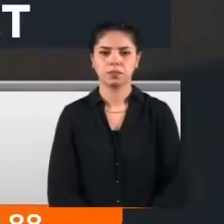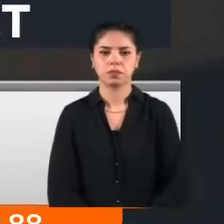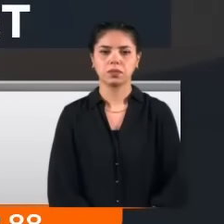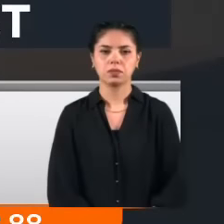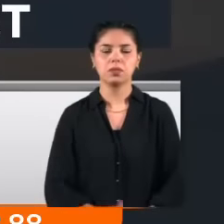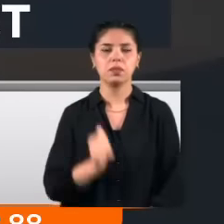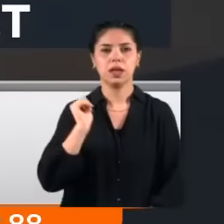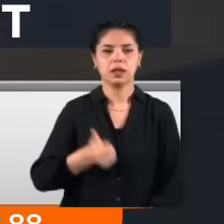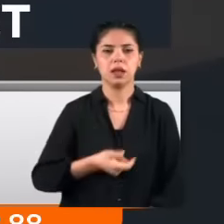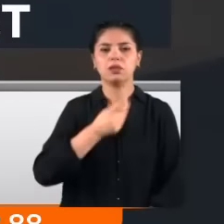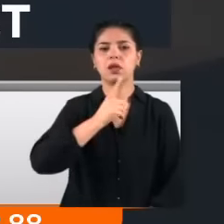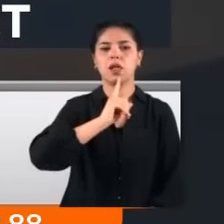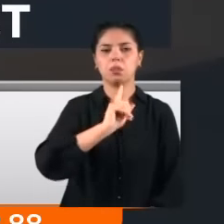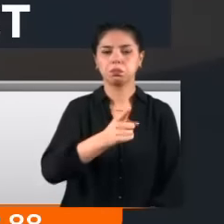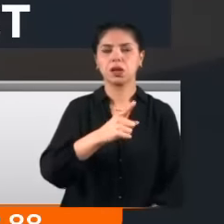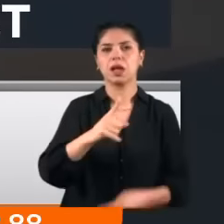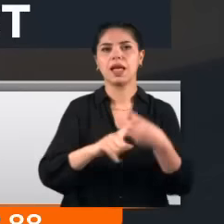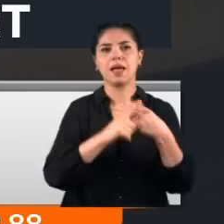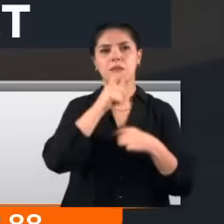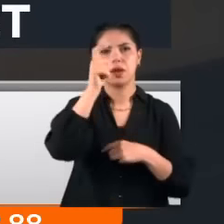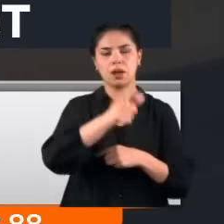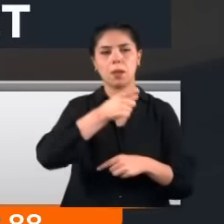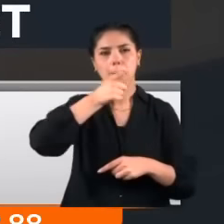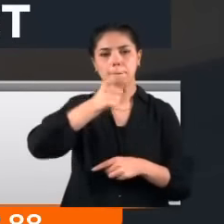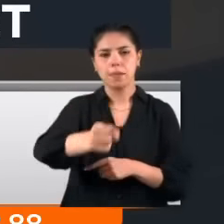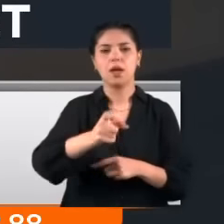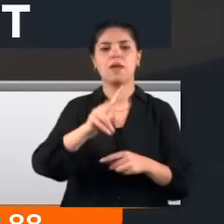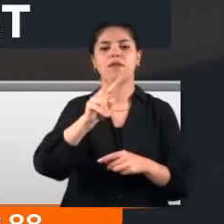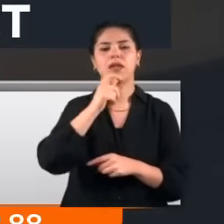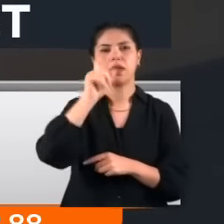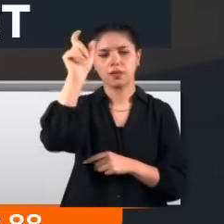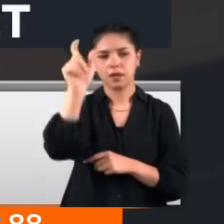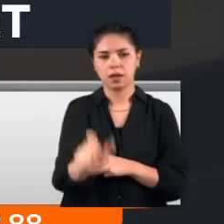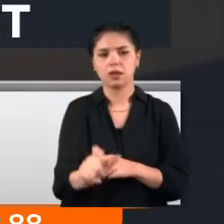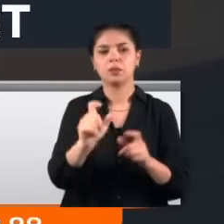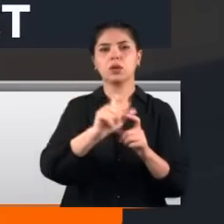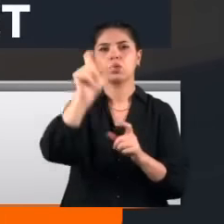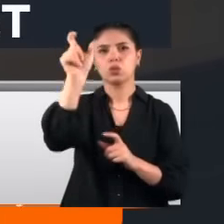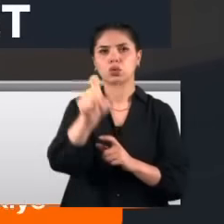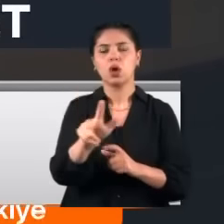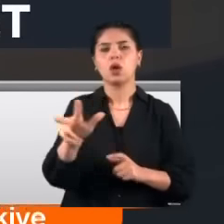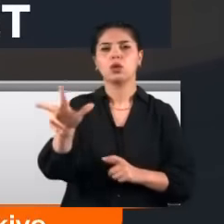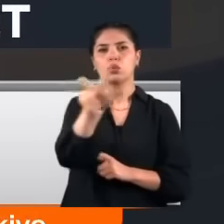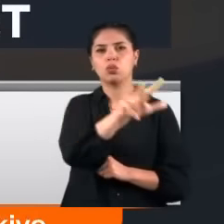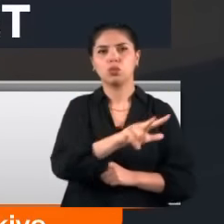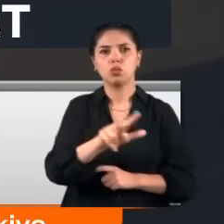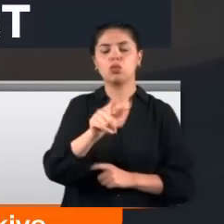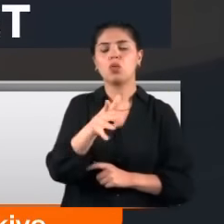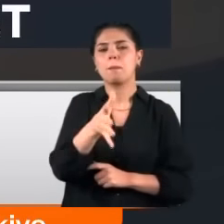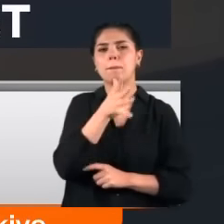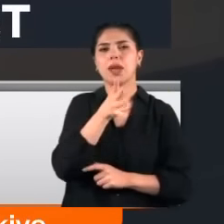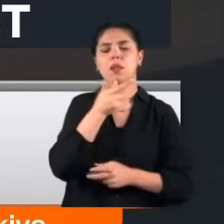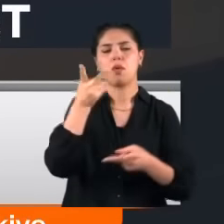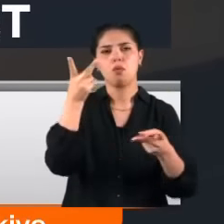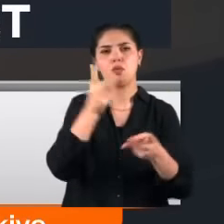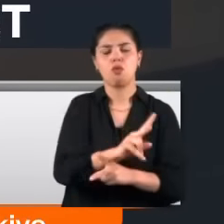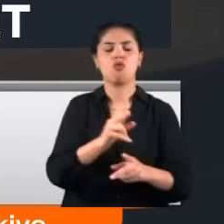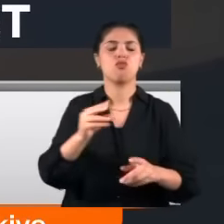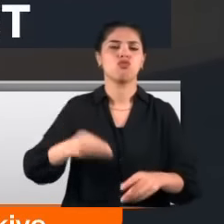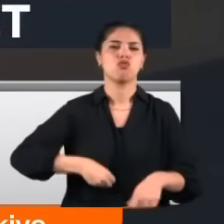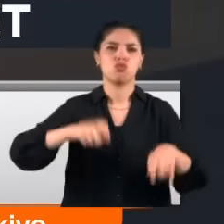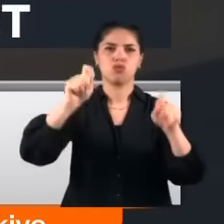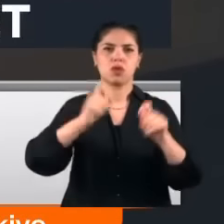Savcı, tetikçi Eray Özyağcı, Vedat Balkaya ve Suat Kurt'un Sinan Ateş'i tasarlayarak kasten öldürme suçunu işlediklerini